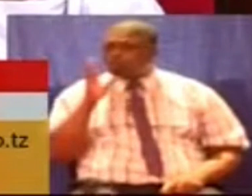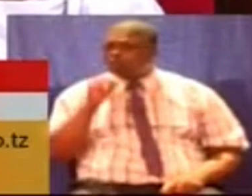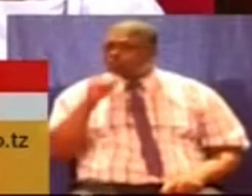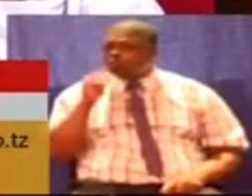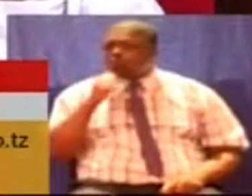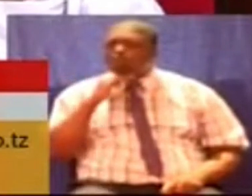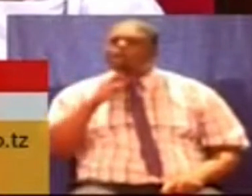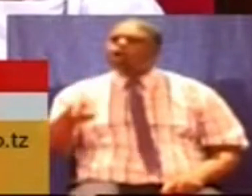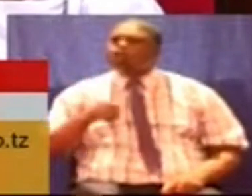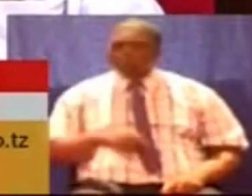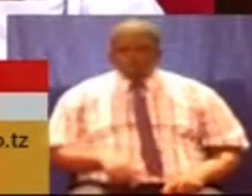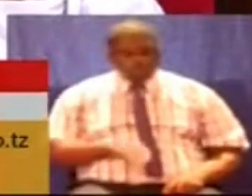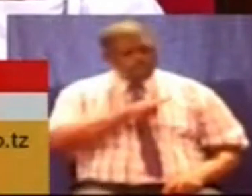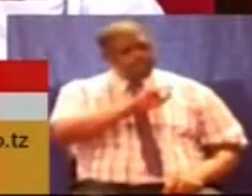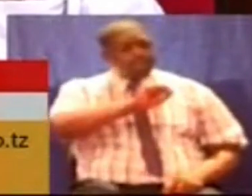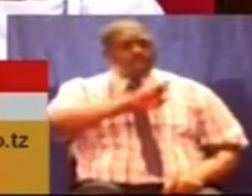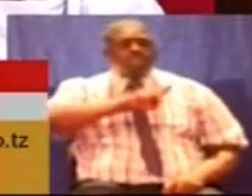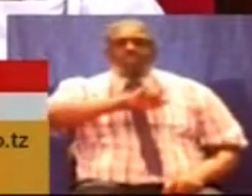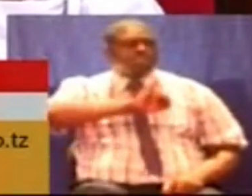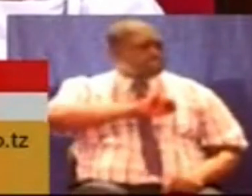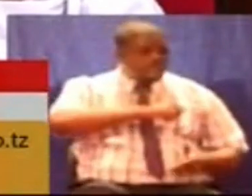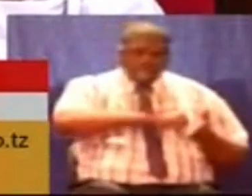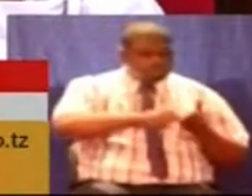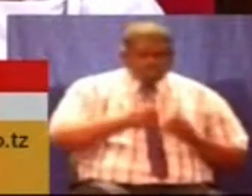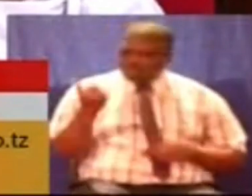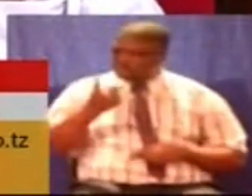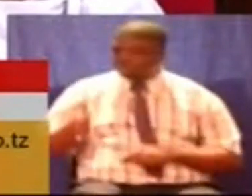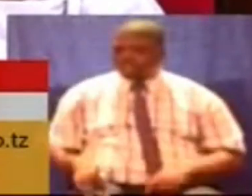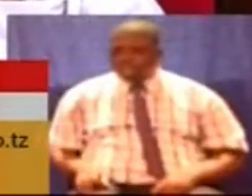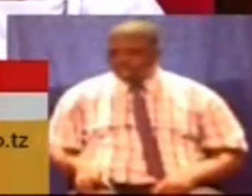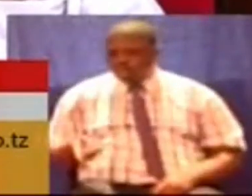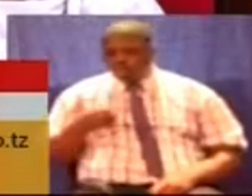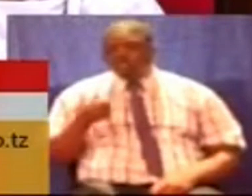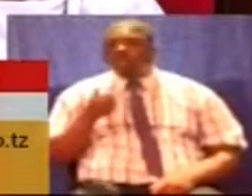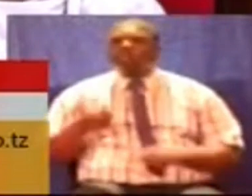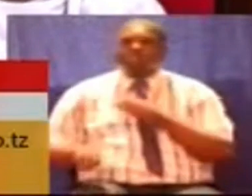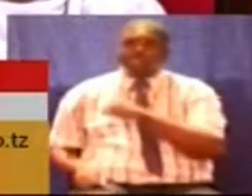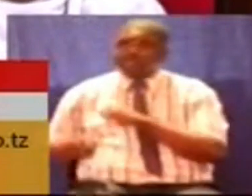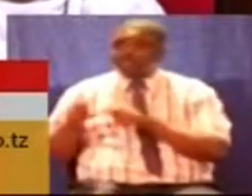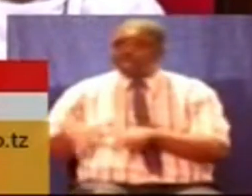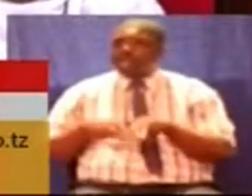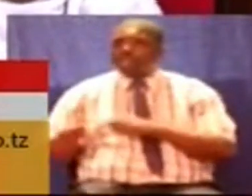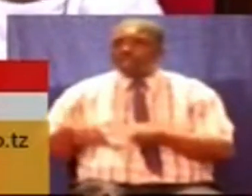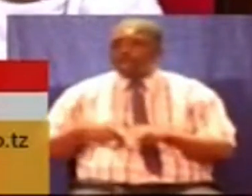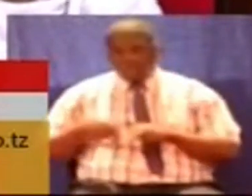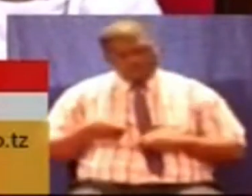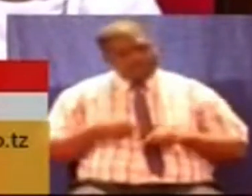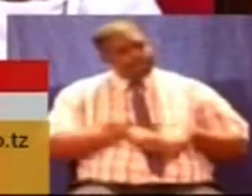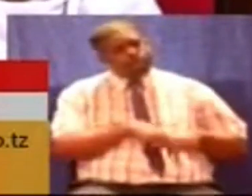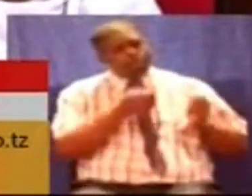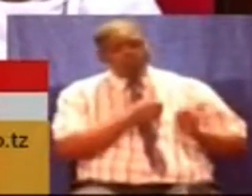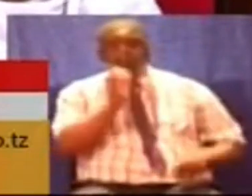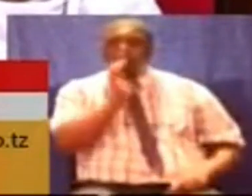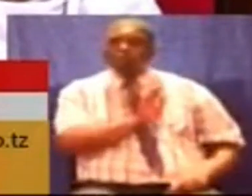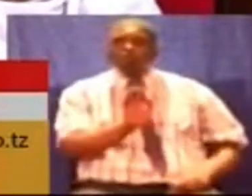kusema kuwa bariksi hawatailipa Tanzania na bariksi wanaidai Tanzania kwa mikataba yetu mibovu, lakini